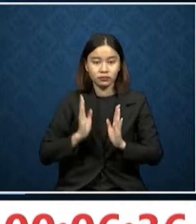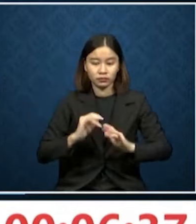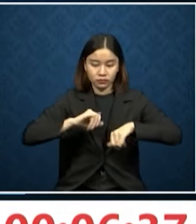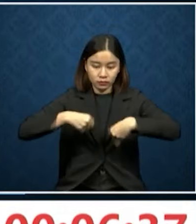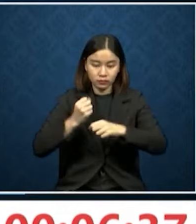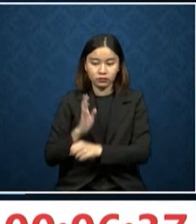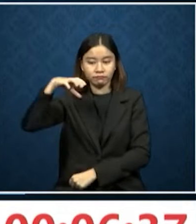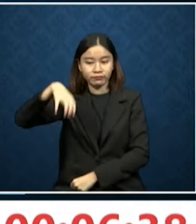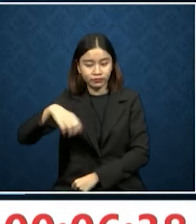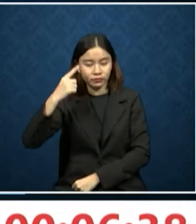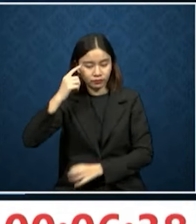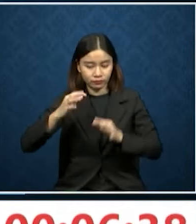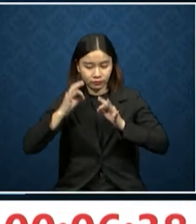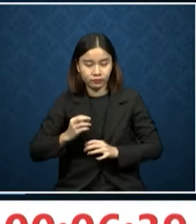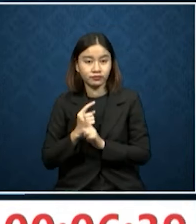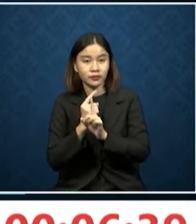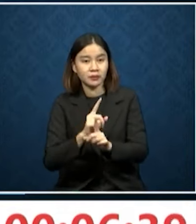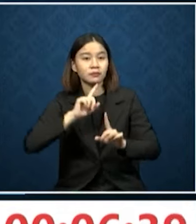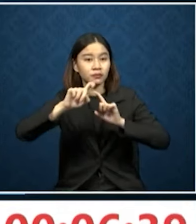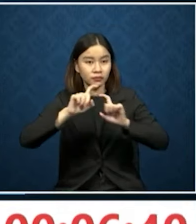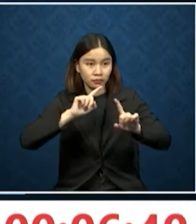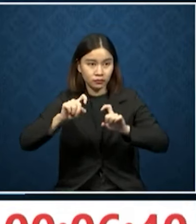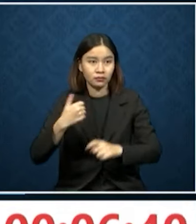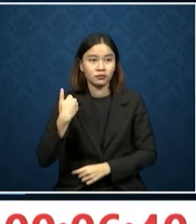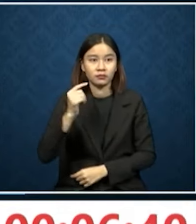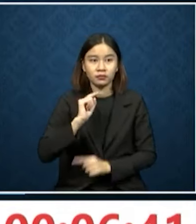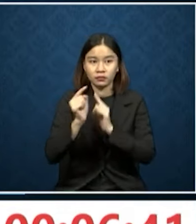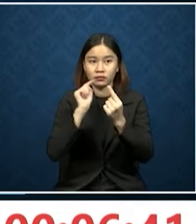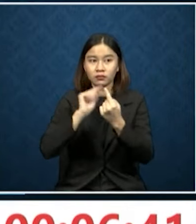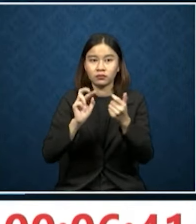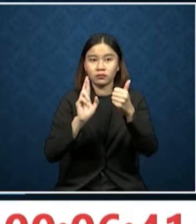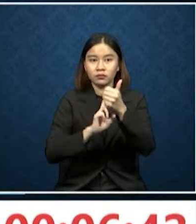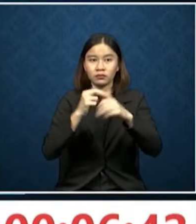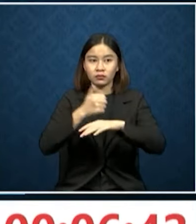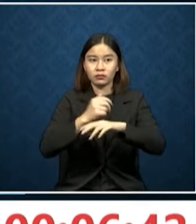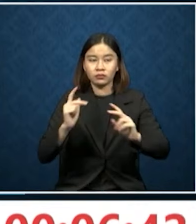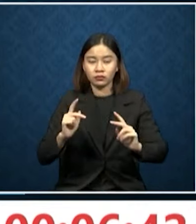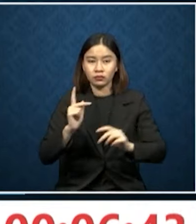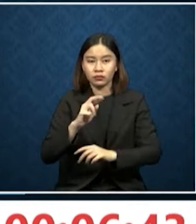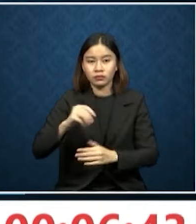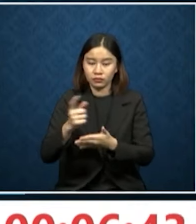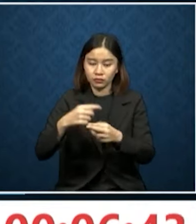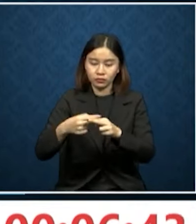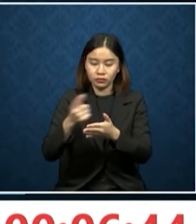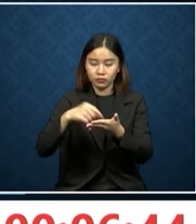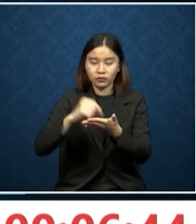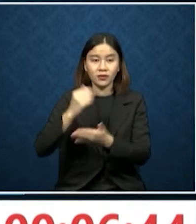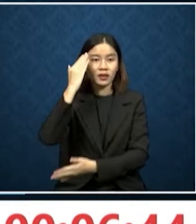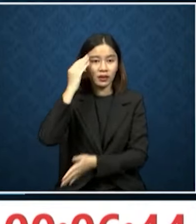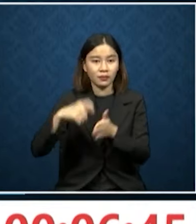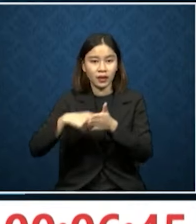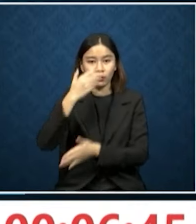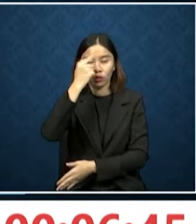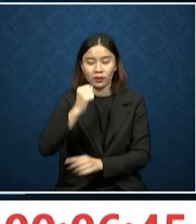การจึงตัดสินใจที่จะติดตามทวงถามโดยประสานไปยังรองอธิบดีผู้เซ็นคำสั่งเพื่อขอทราบสาเห